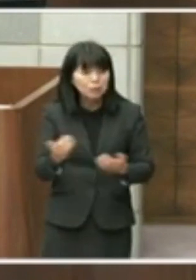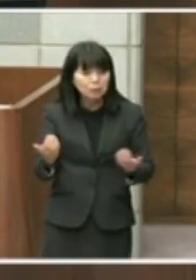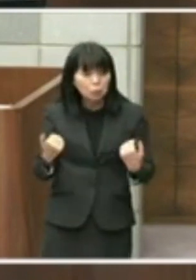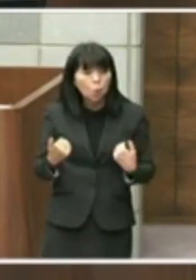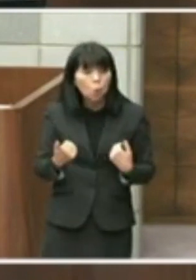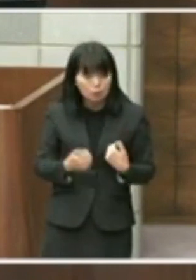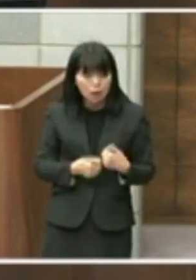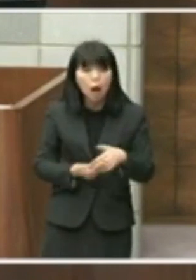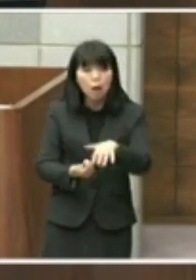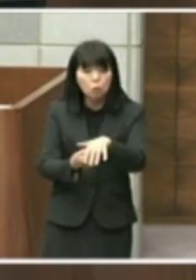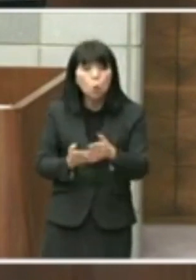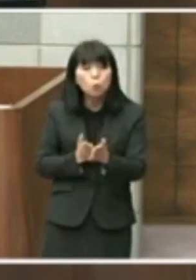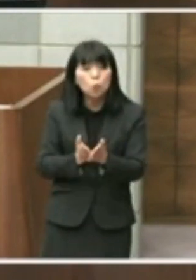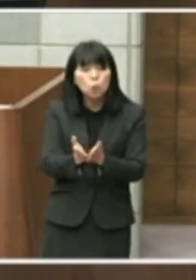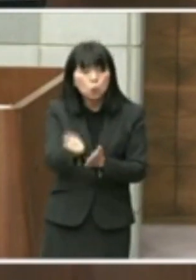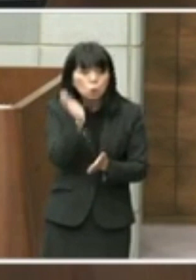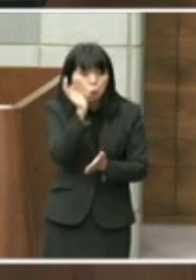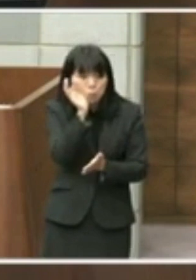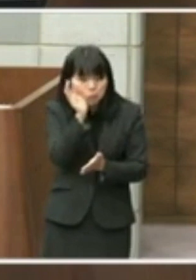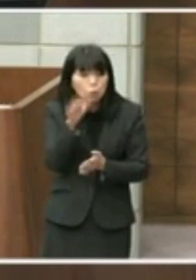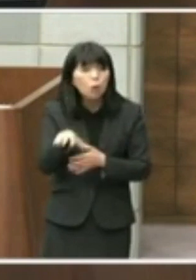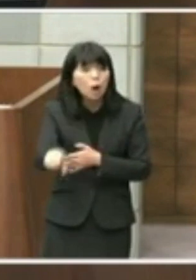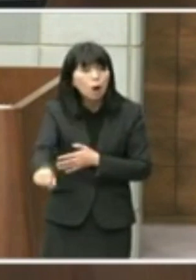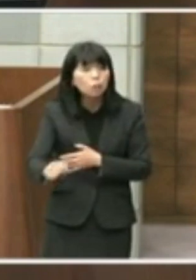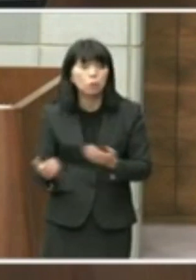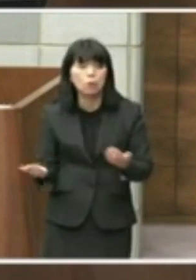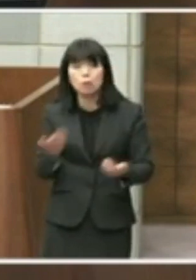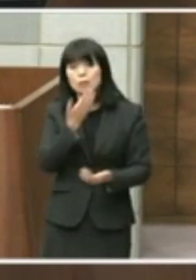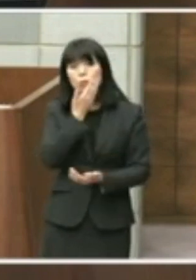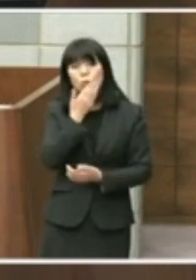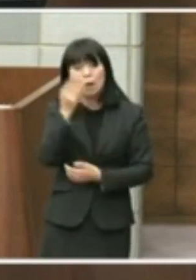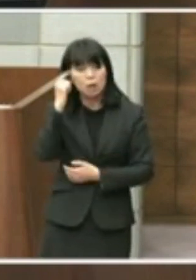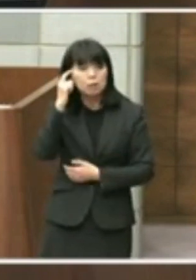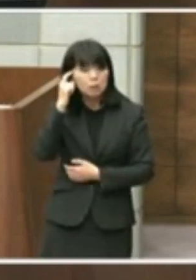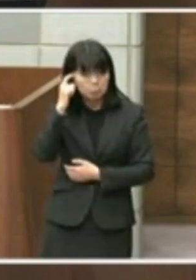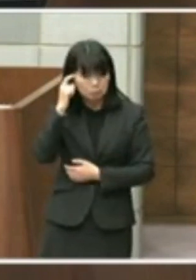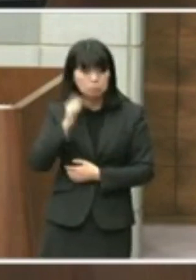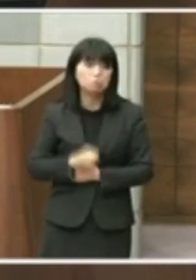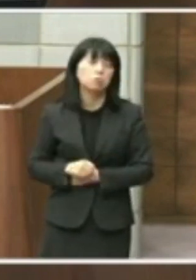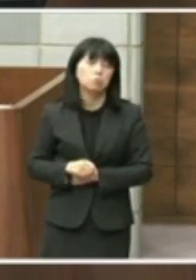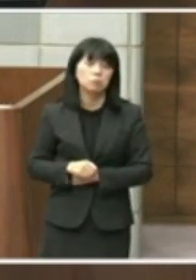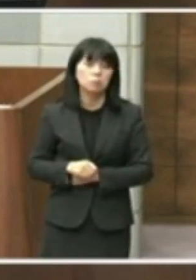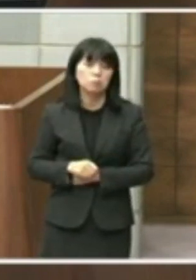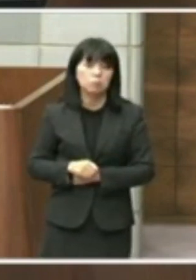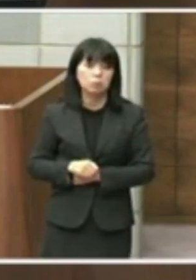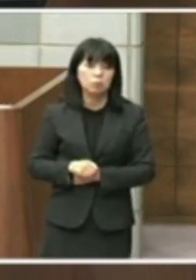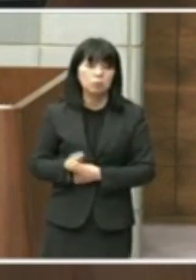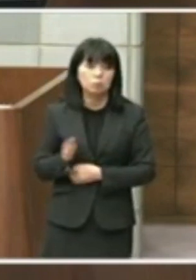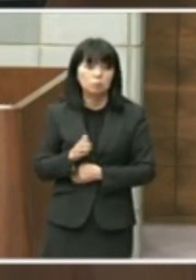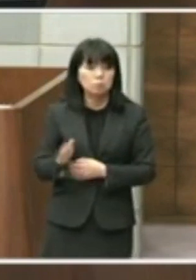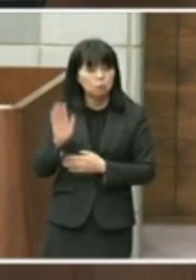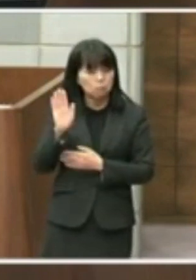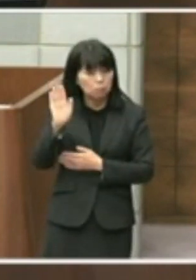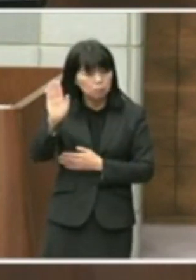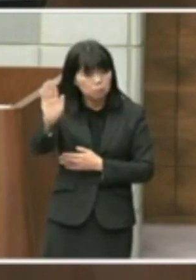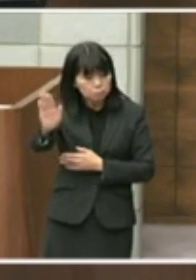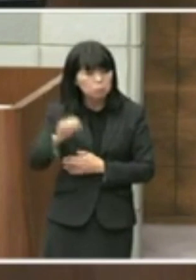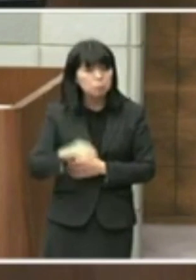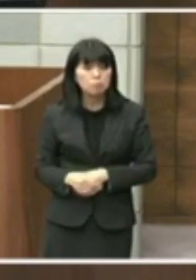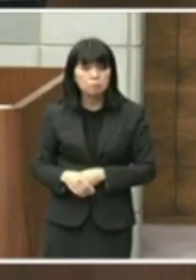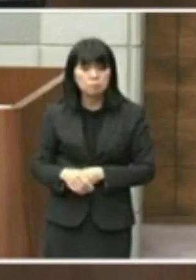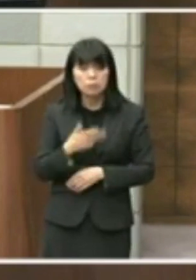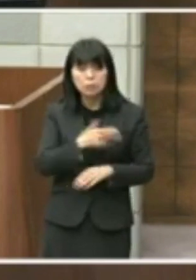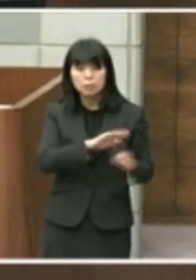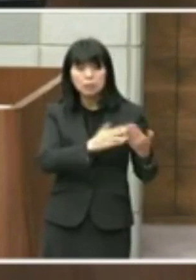確保することが重要であると考えております。合わせて長期的に見た